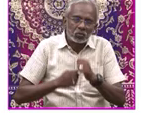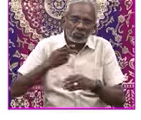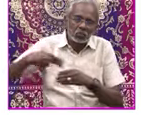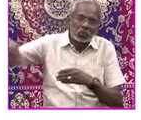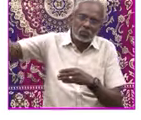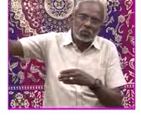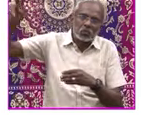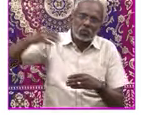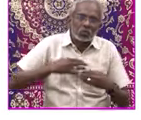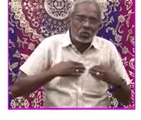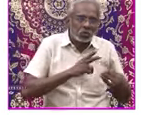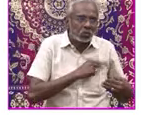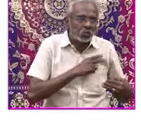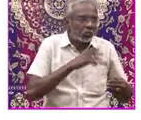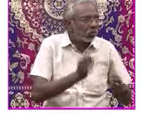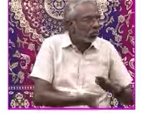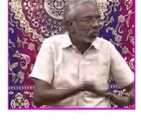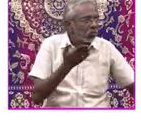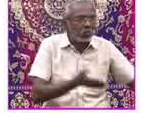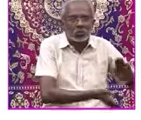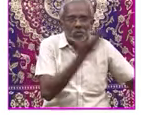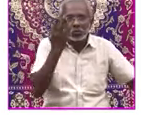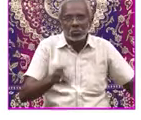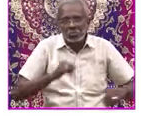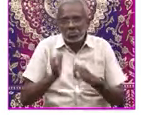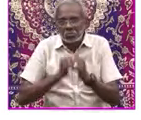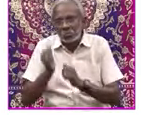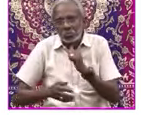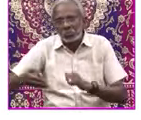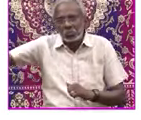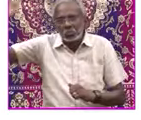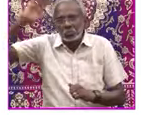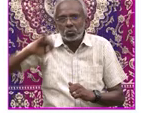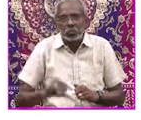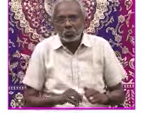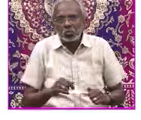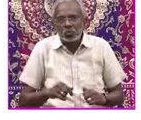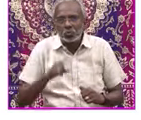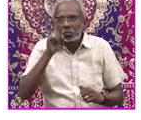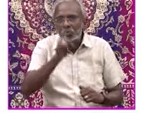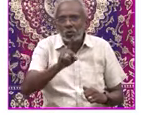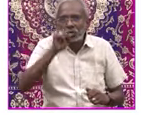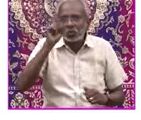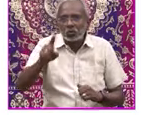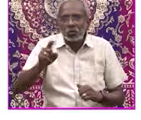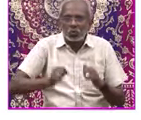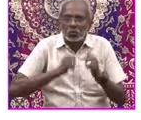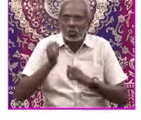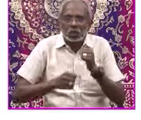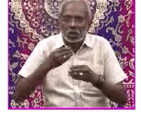நீ உயிர் தப்பினண்டான், ஒருவரை ஒருவரை முந்திக் கொண்டு ஓடினர். ஒருவர் ஒருவரின் ஓட